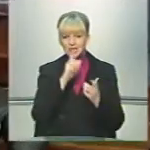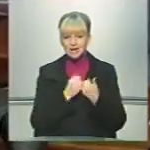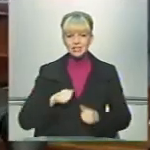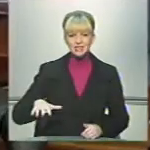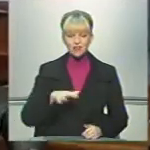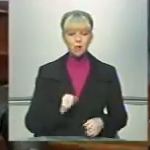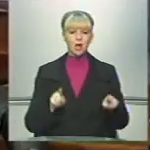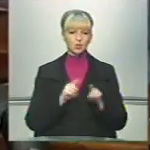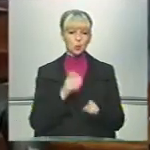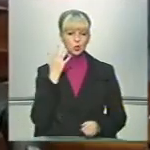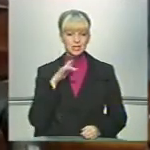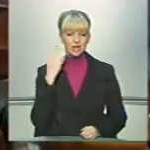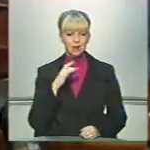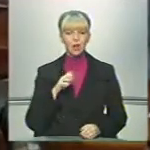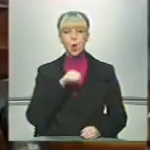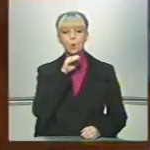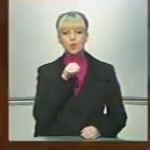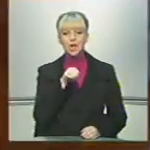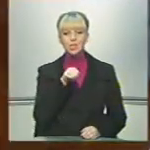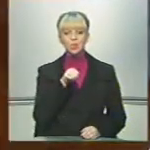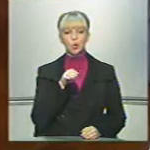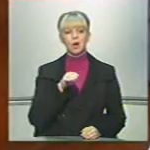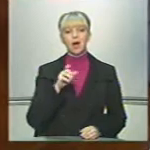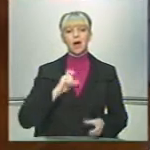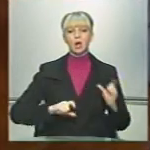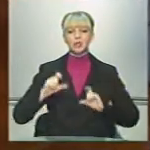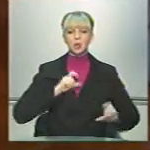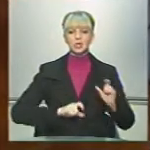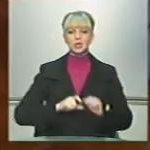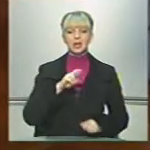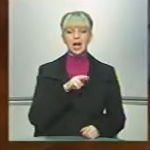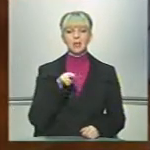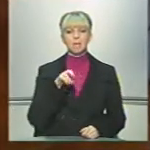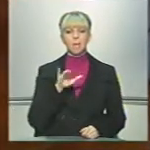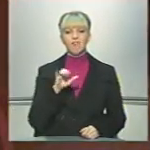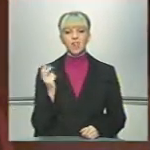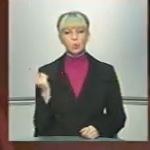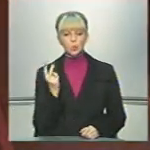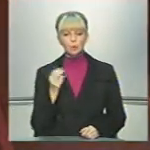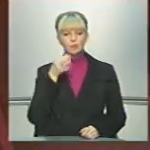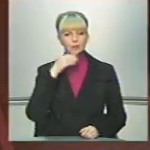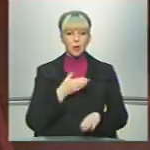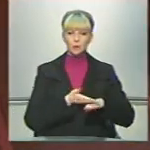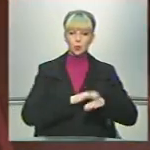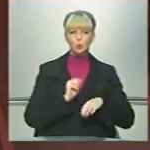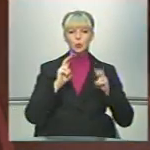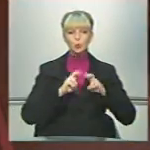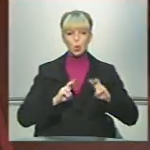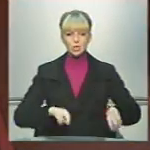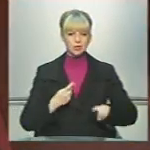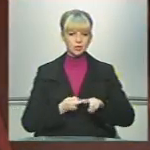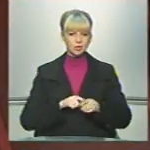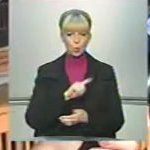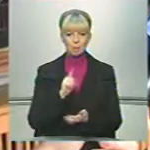Європи, а також США. Професор Люблінського католицького університету Яна Павла II розказує про досвід Польщі у дослідженні цього